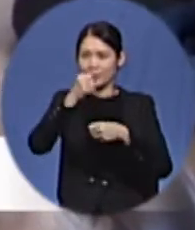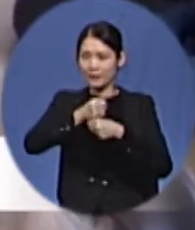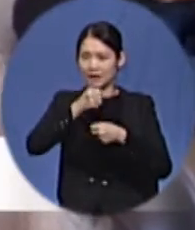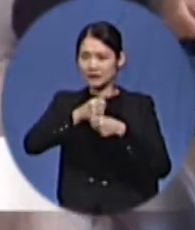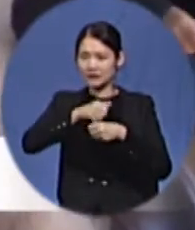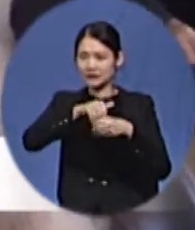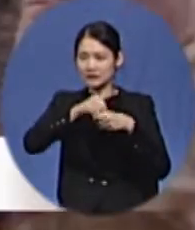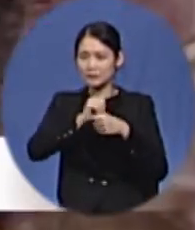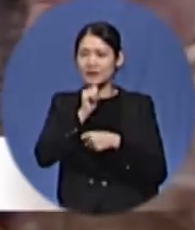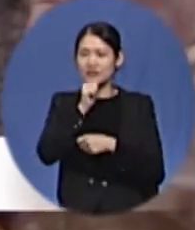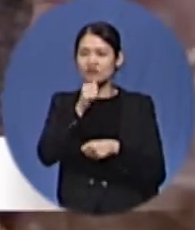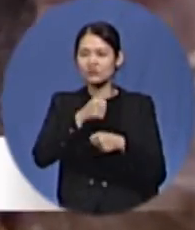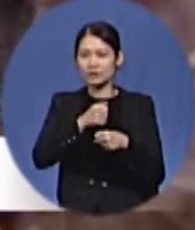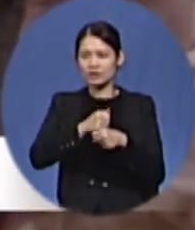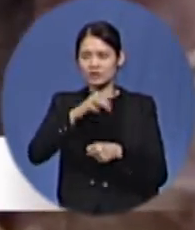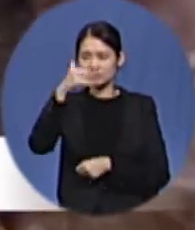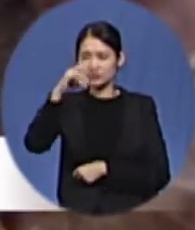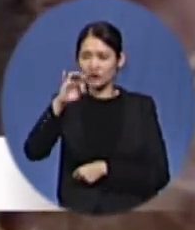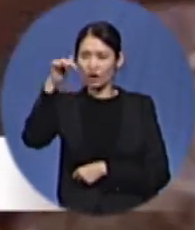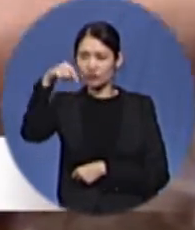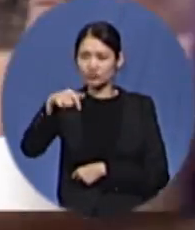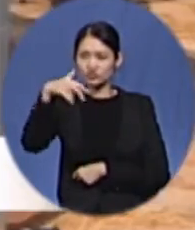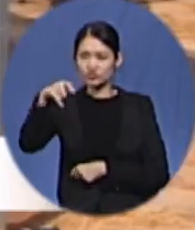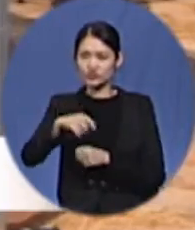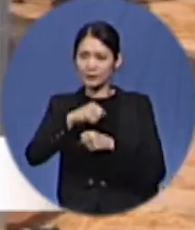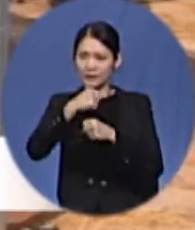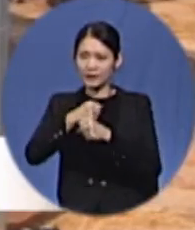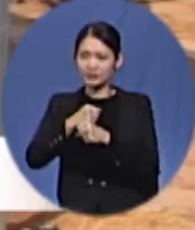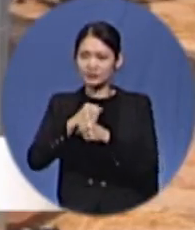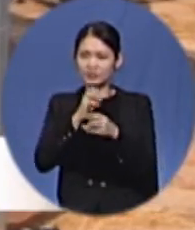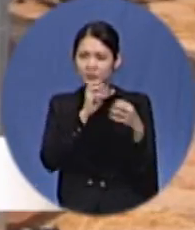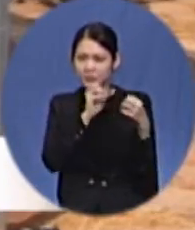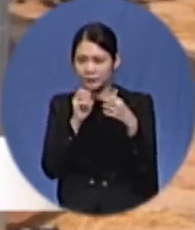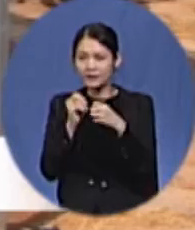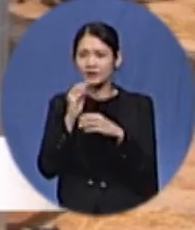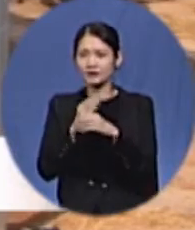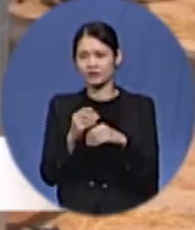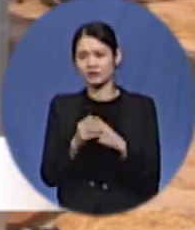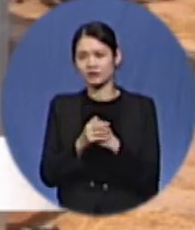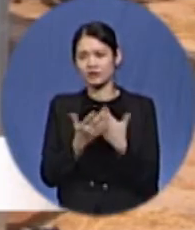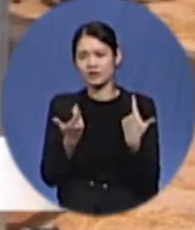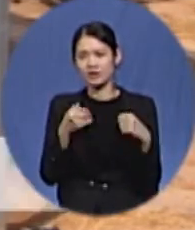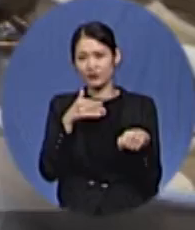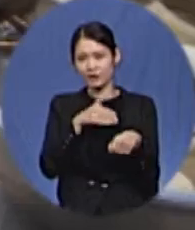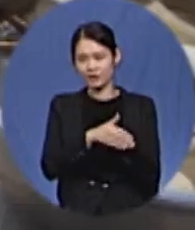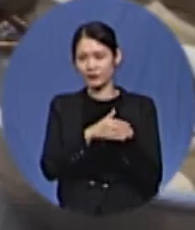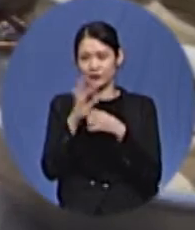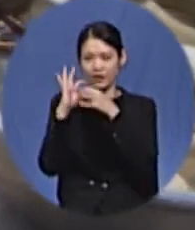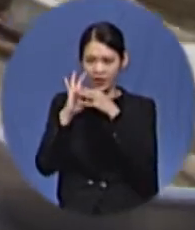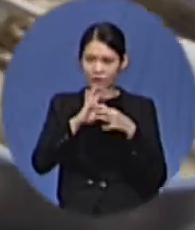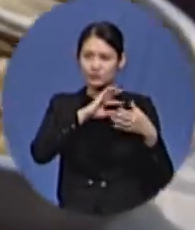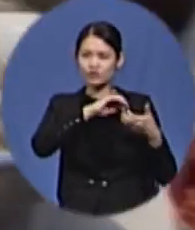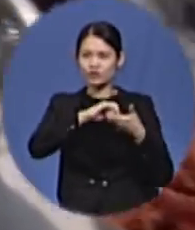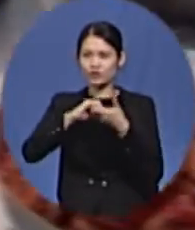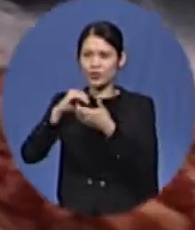빠고 청국장을 만들면서 이야기꽃을 피웁니다. 이렇게